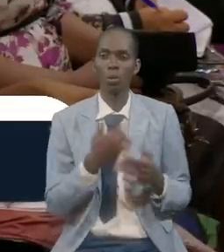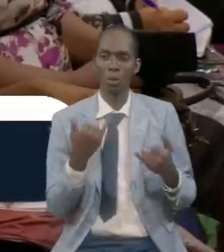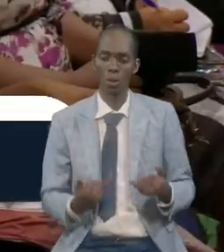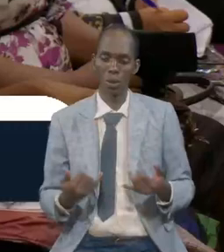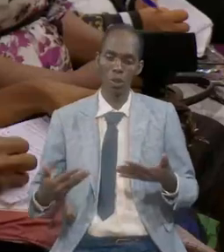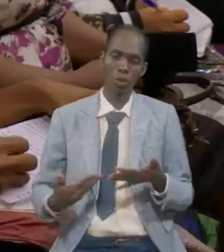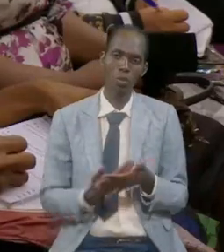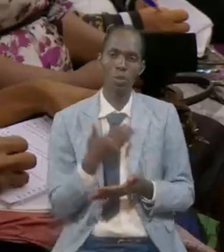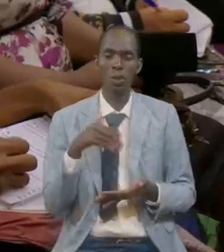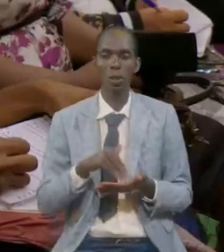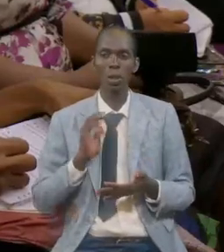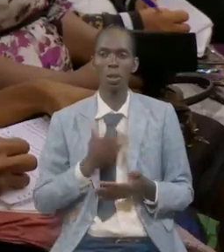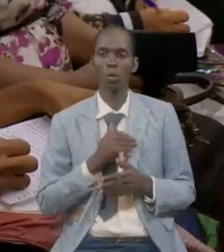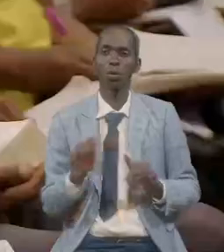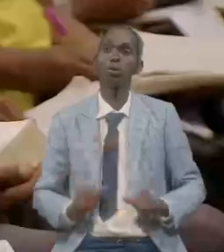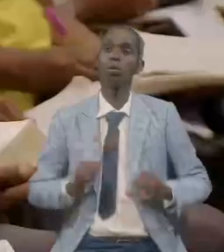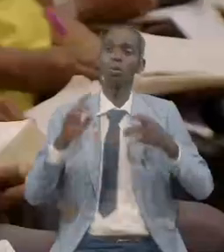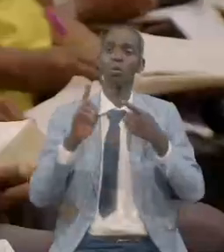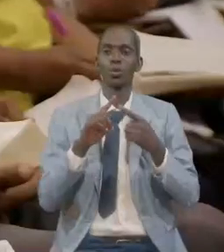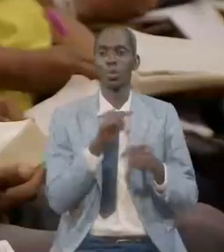consécration complètement au Seigneur.